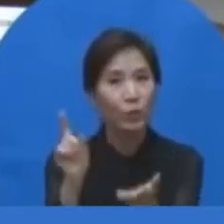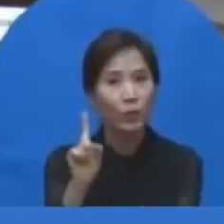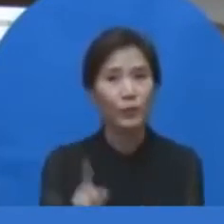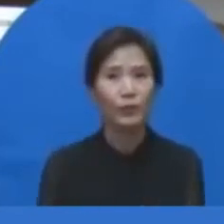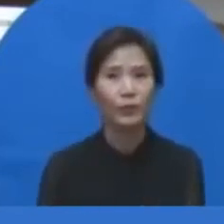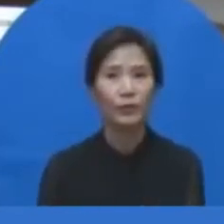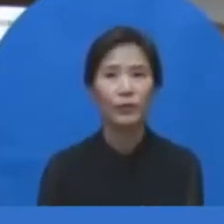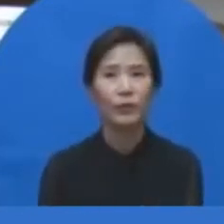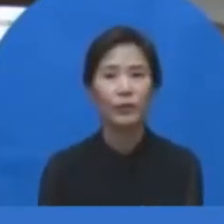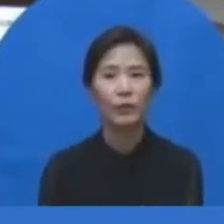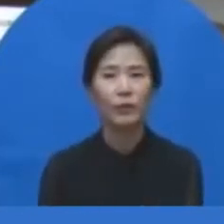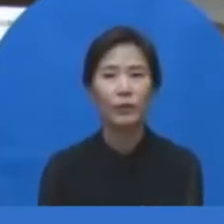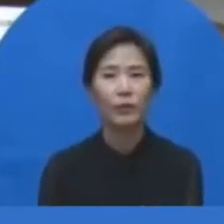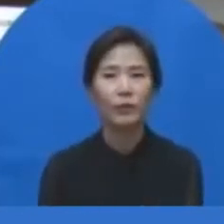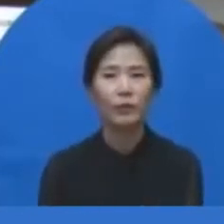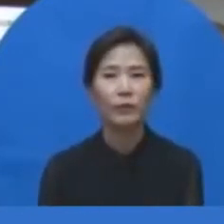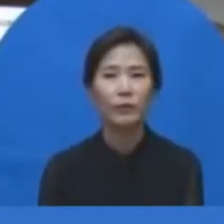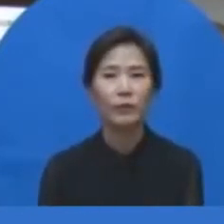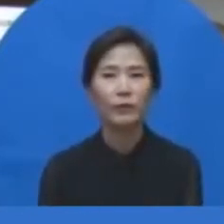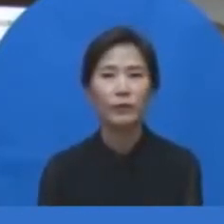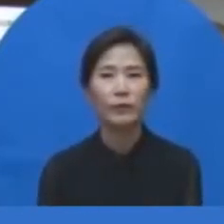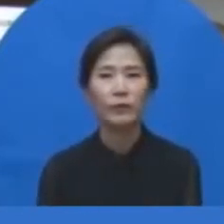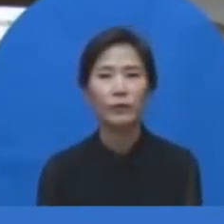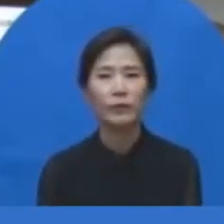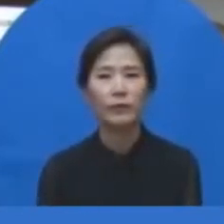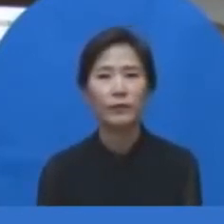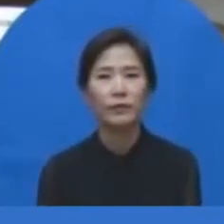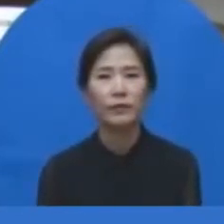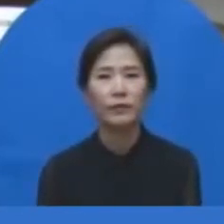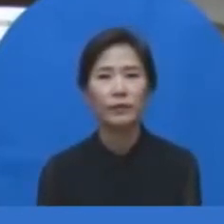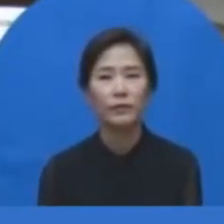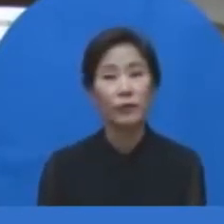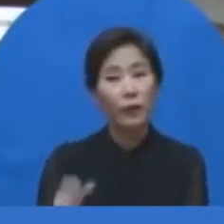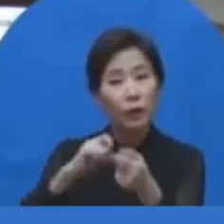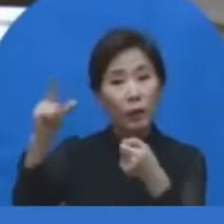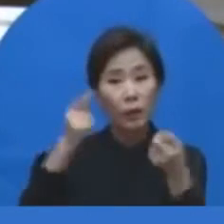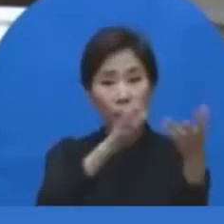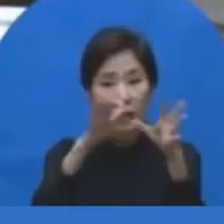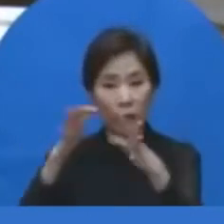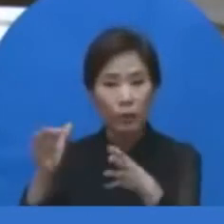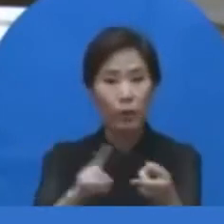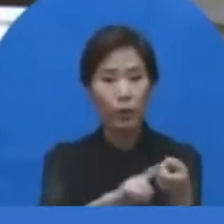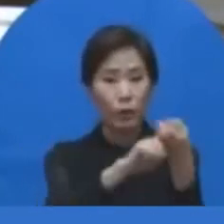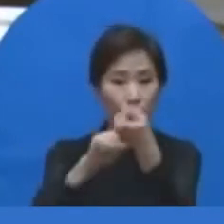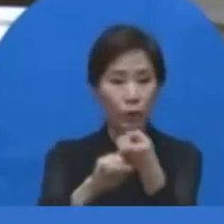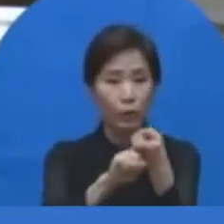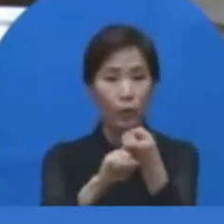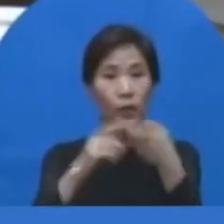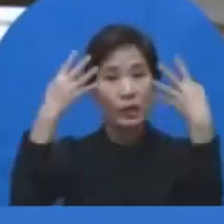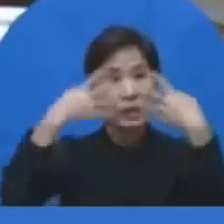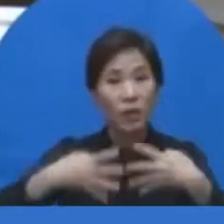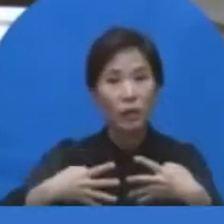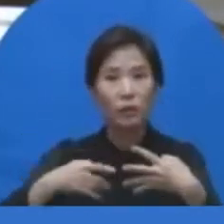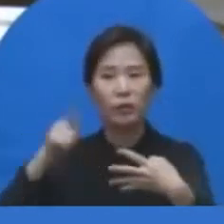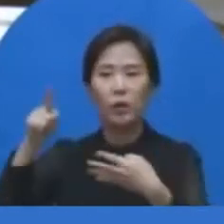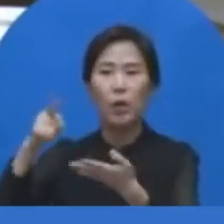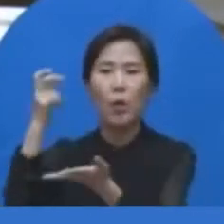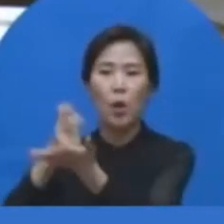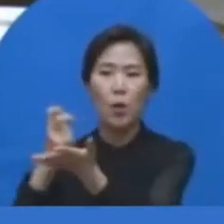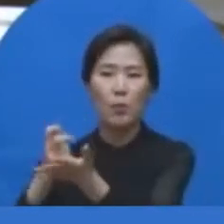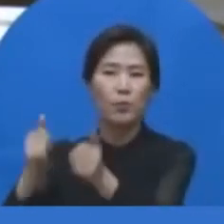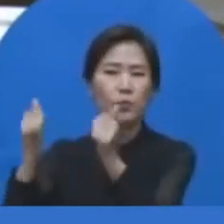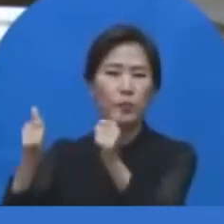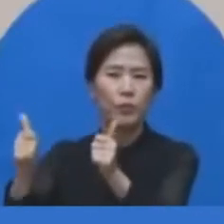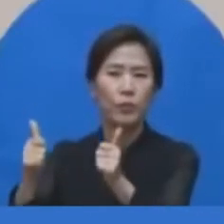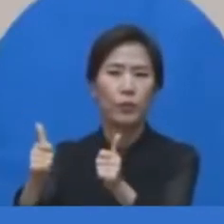있는 것처럼 생각되지만 사실은 그 대부분의 나라에서 노동조합의 자격은 사법부가 판단을 합니다. 아니면